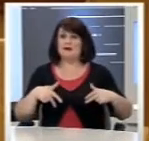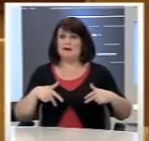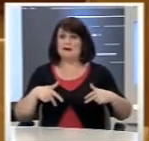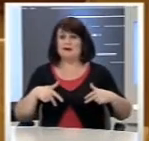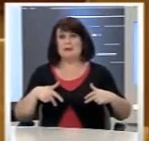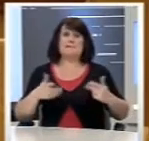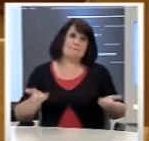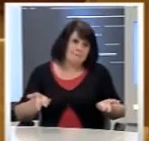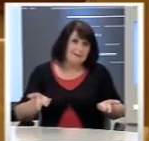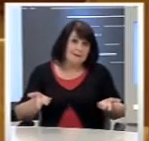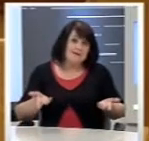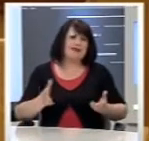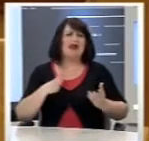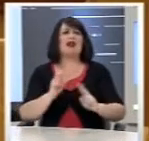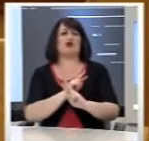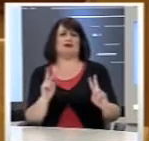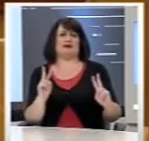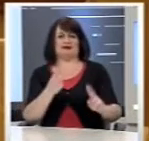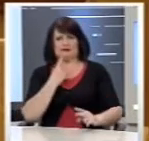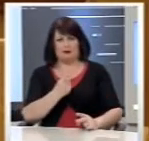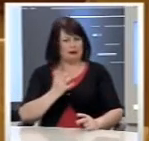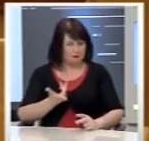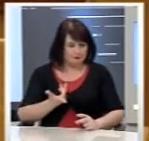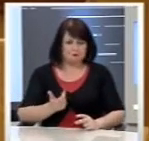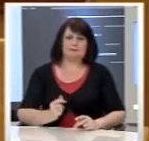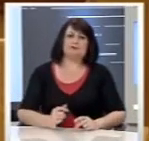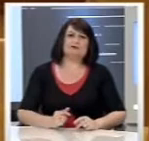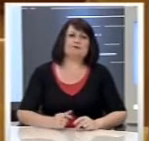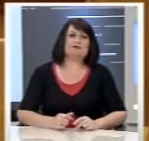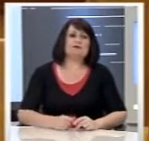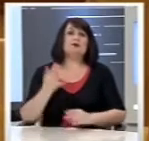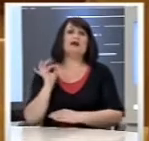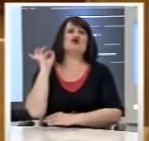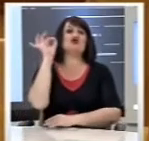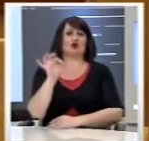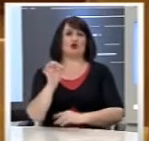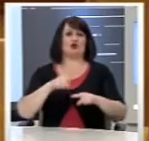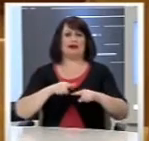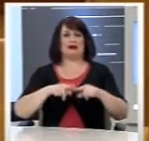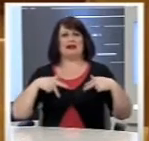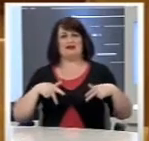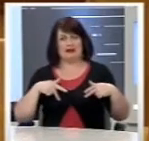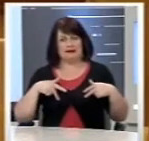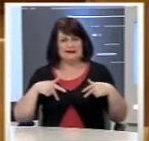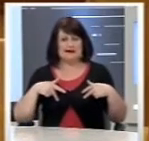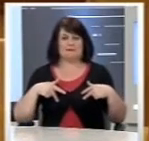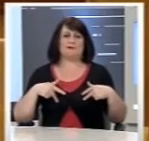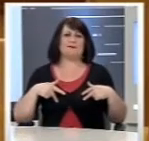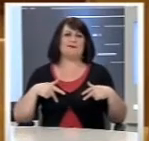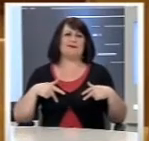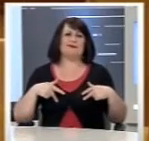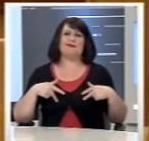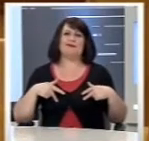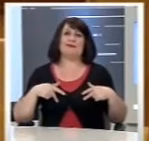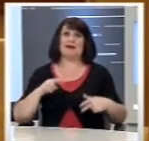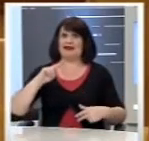είχε θέσει. Και θέλω να είμαι σαφής στο εξής. Στόχος της ελληνικής κυβέρνησης με την ολοκλήρωση της